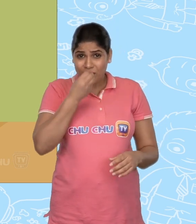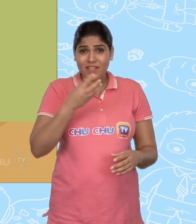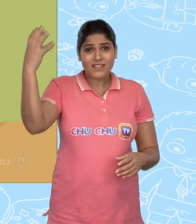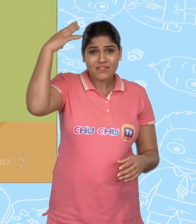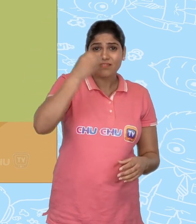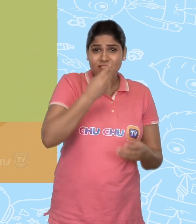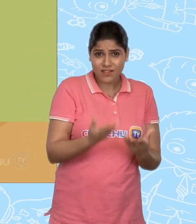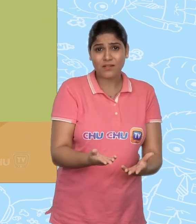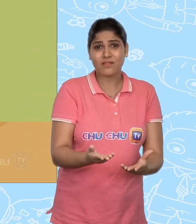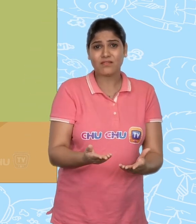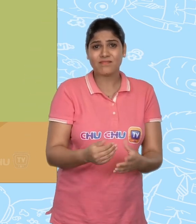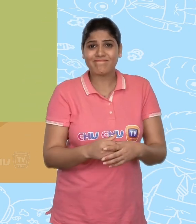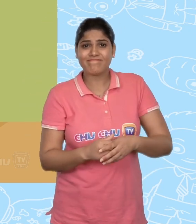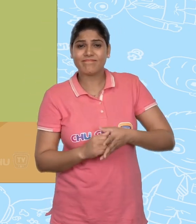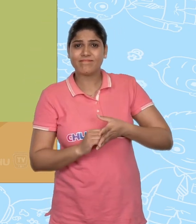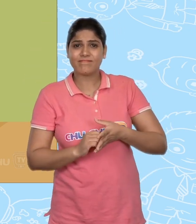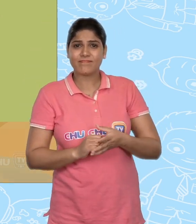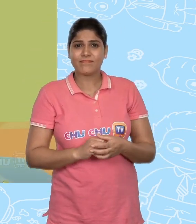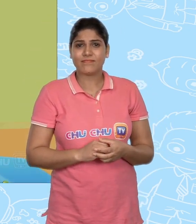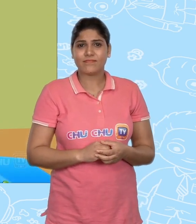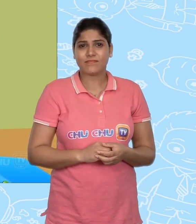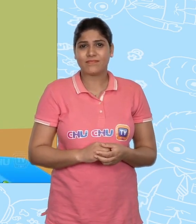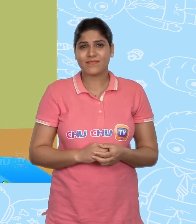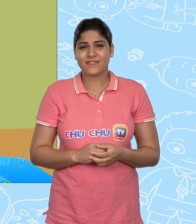मेरे साथ लंच कर लो।